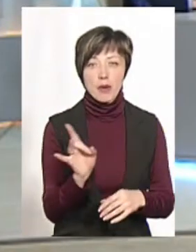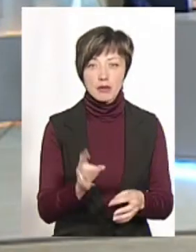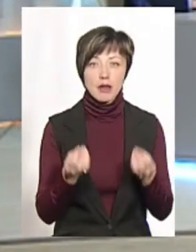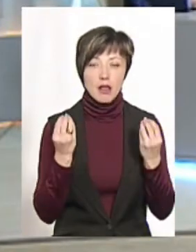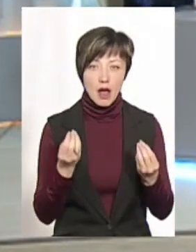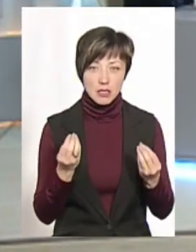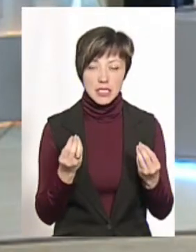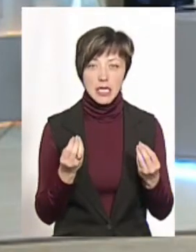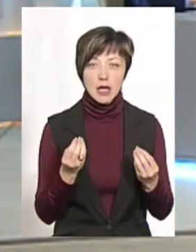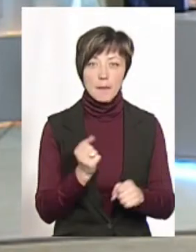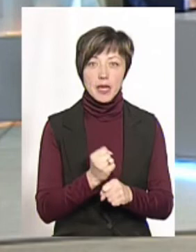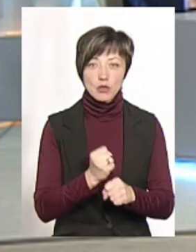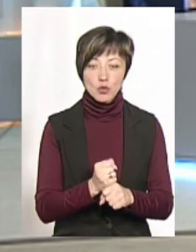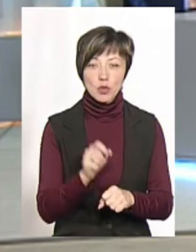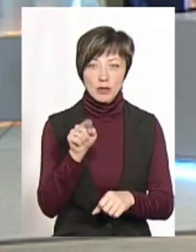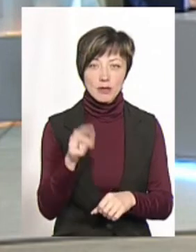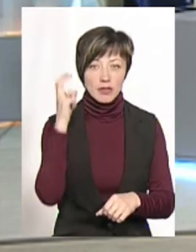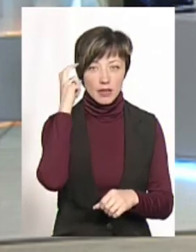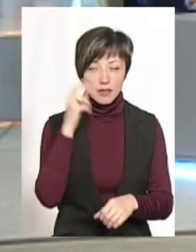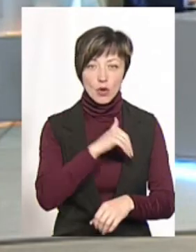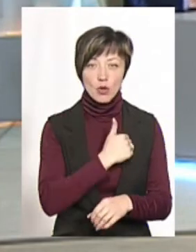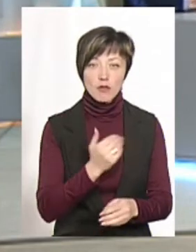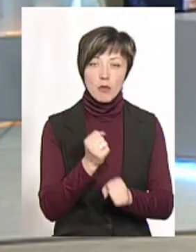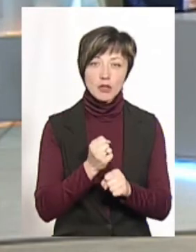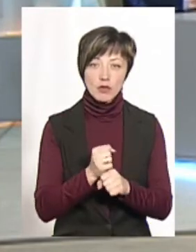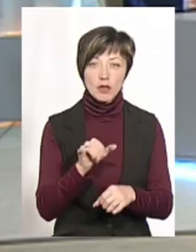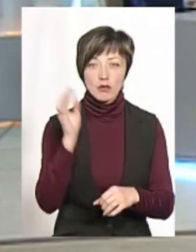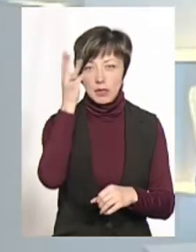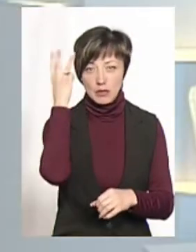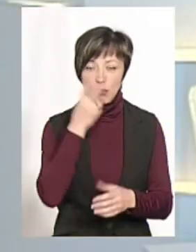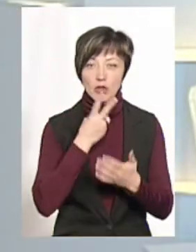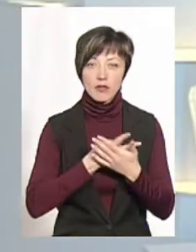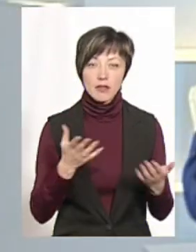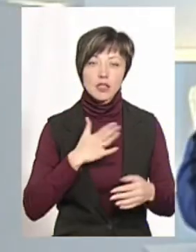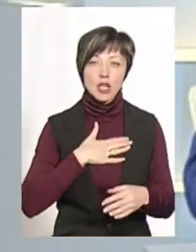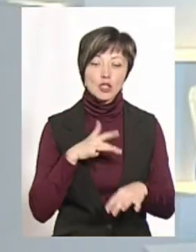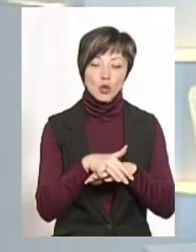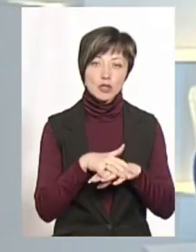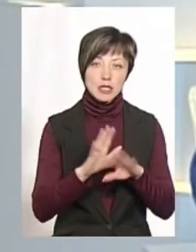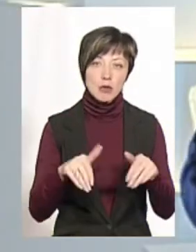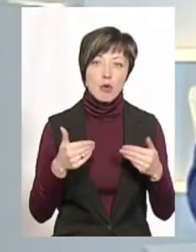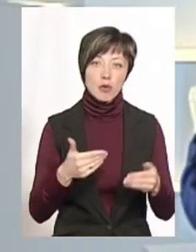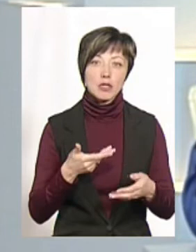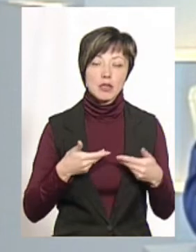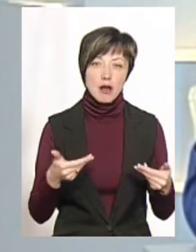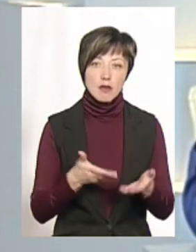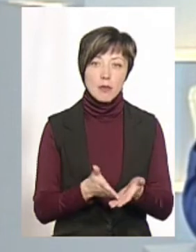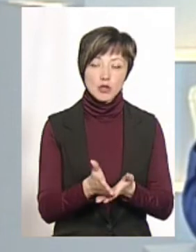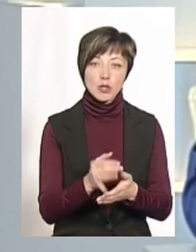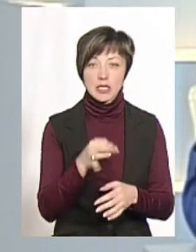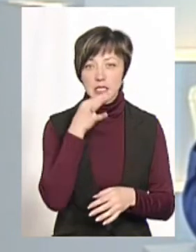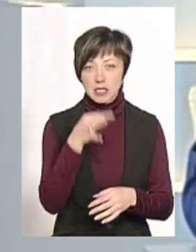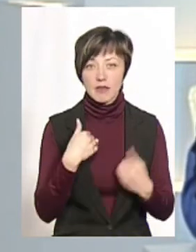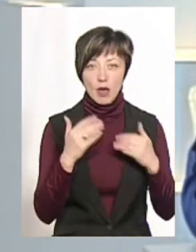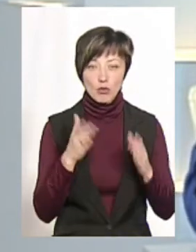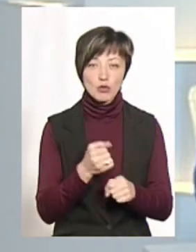великогабаритних, класних, працює ними в Києві, захотів попрацювати в Хмельницькому, подивився наші розрахунки, запропоновані нами маршрути і